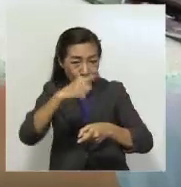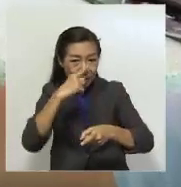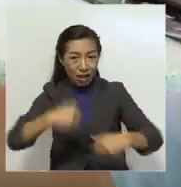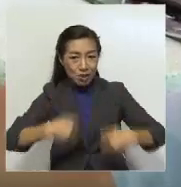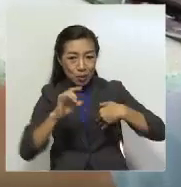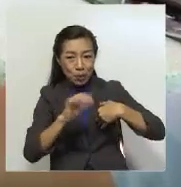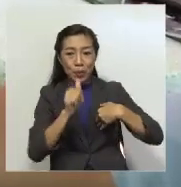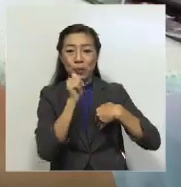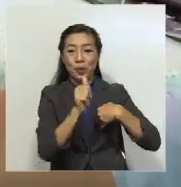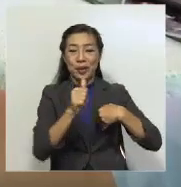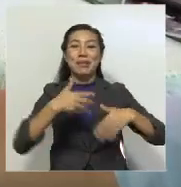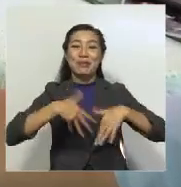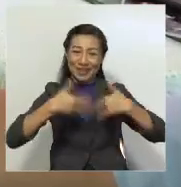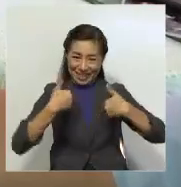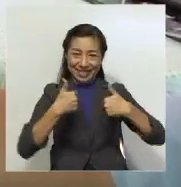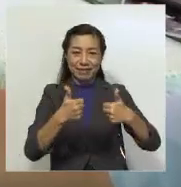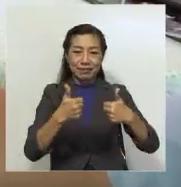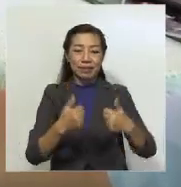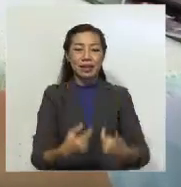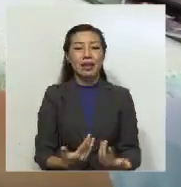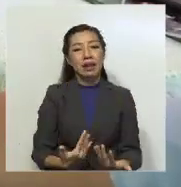ไรแม้แต่คนเดียว